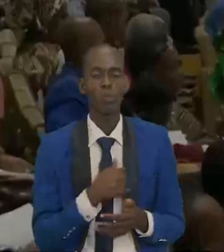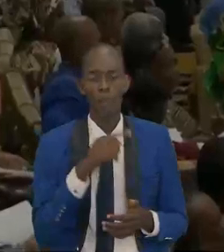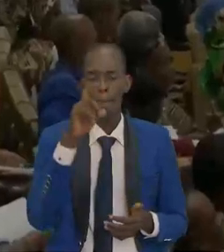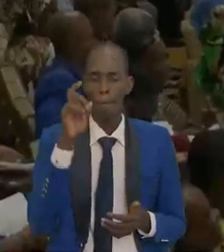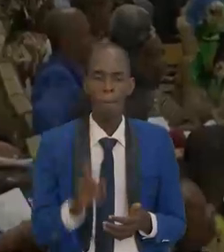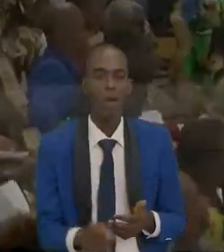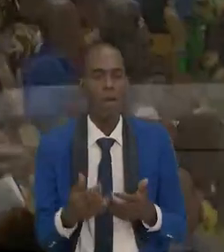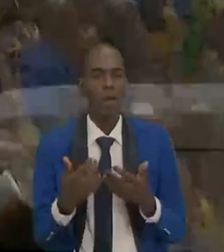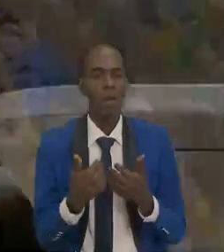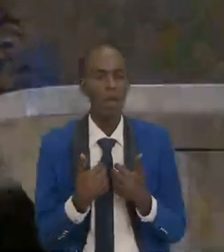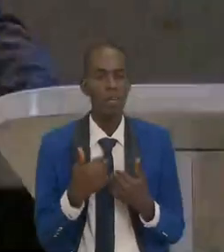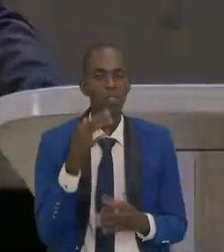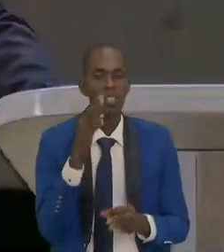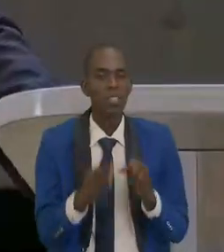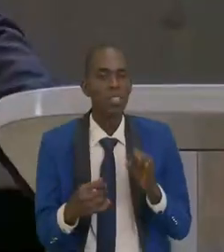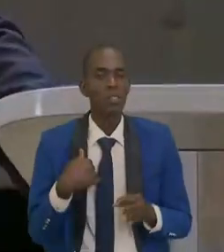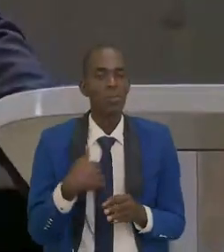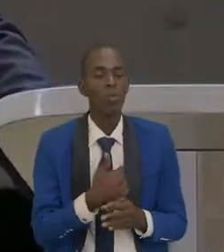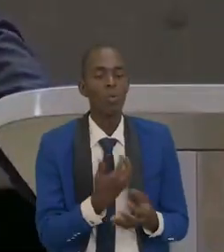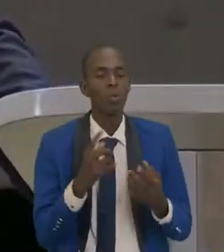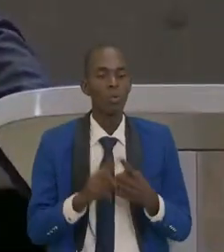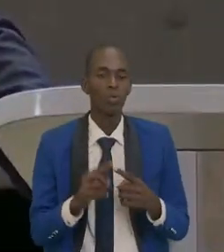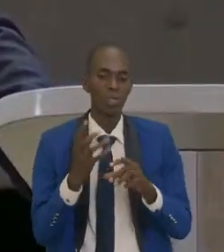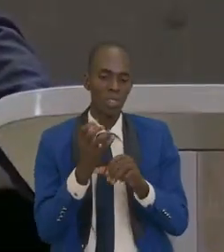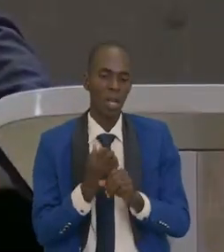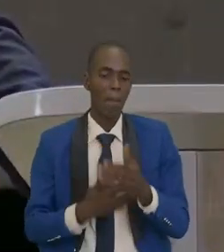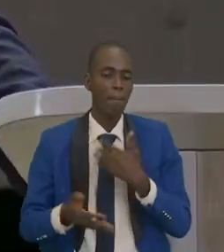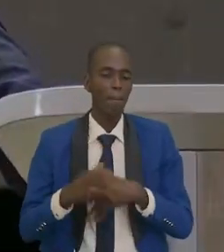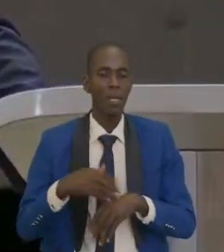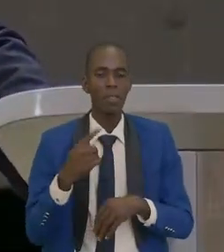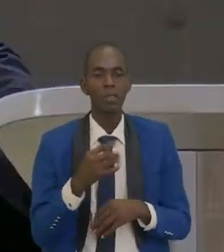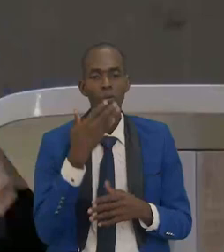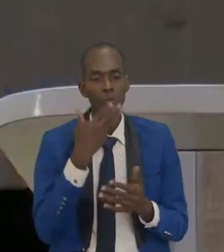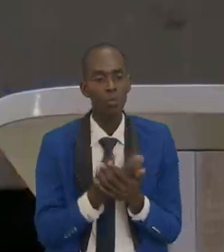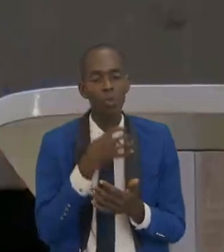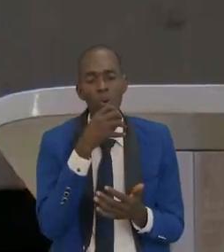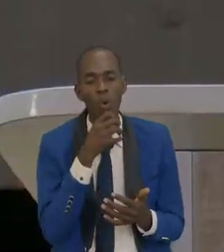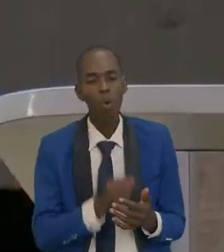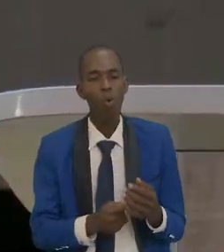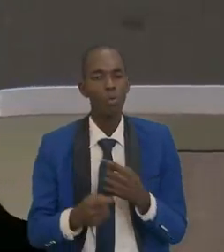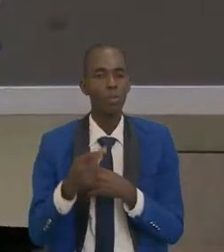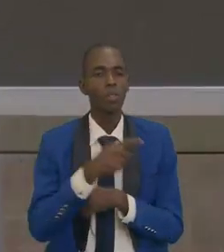avoir, si nous voulons ramener les beaux vieux jours que nous avions,